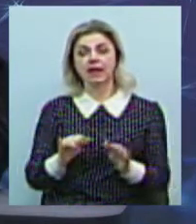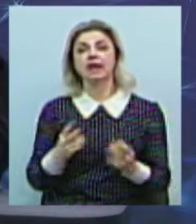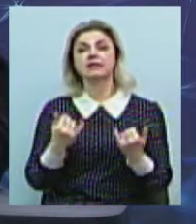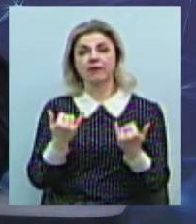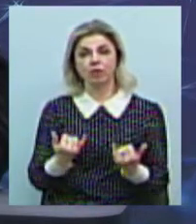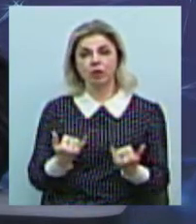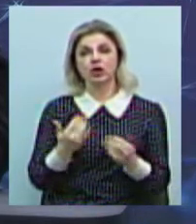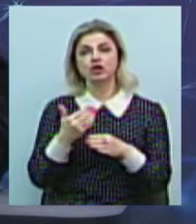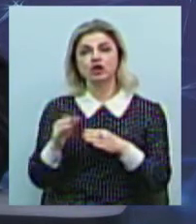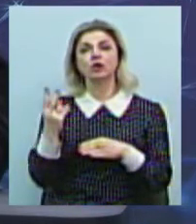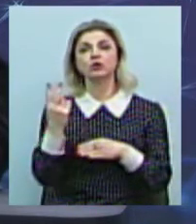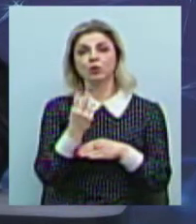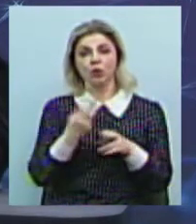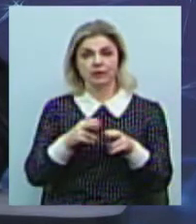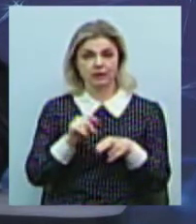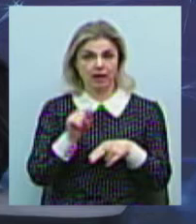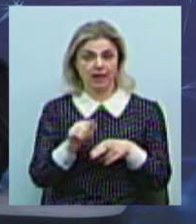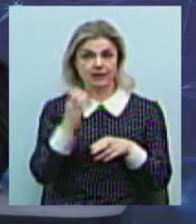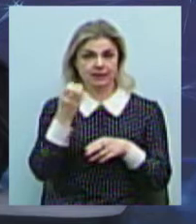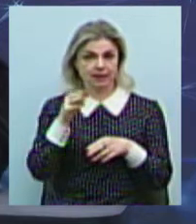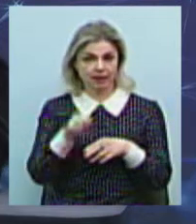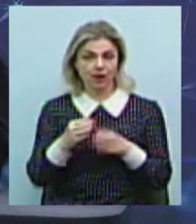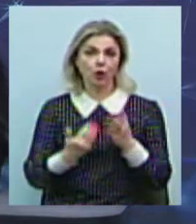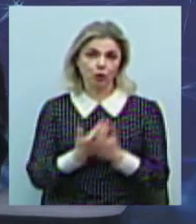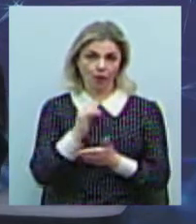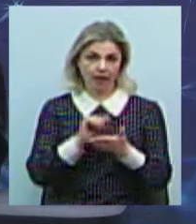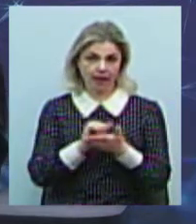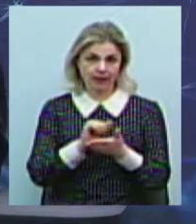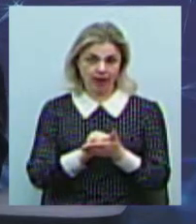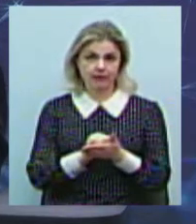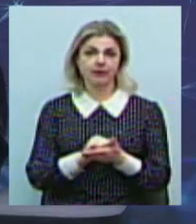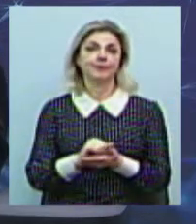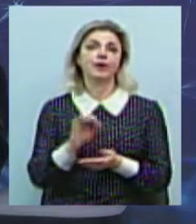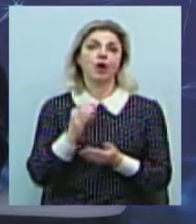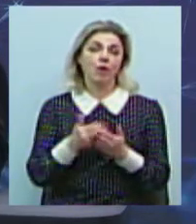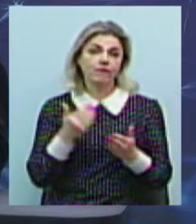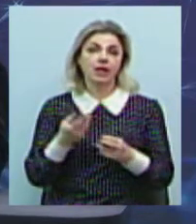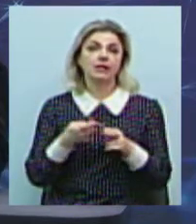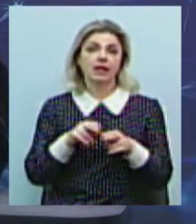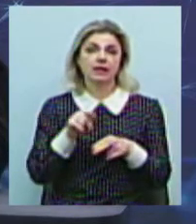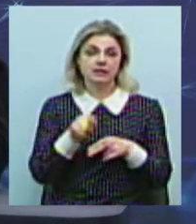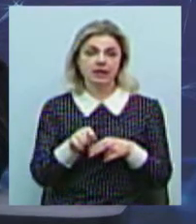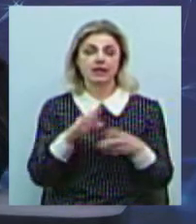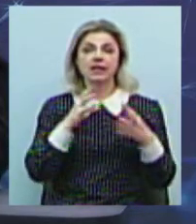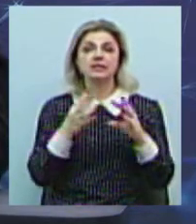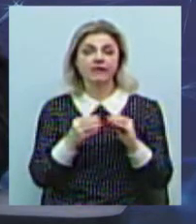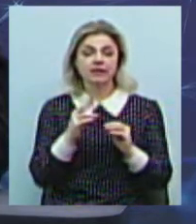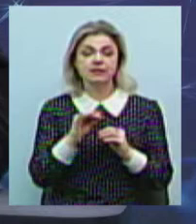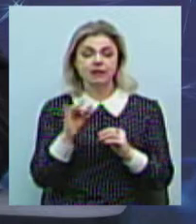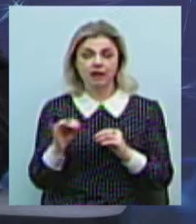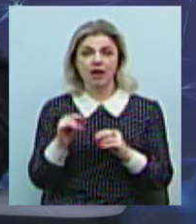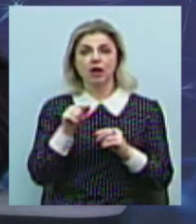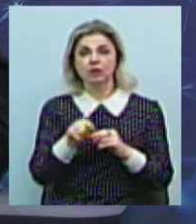день частина друга цієї статті у новій редакції. Зокрема, згідно з цією редакцією